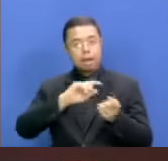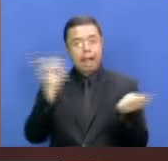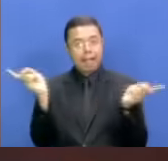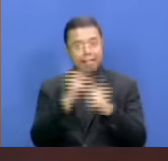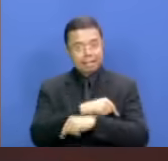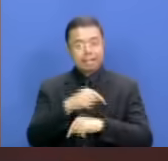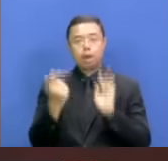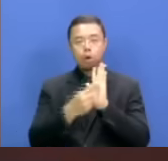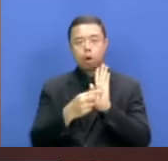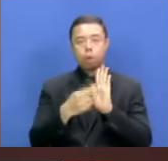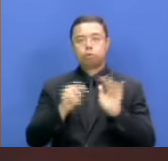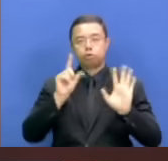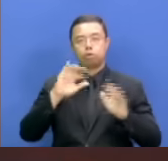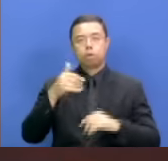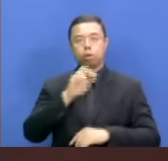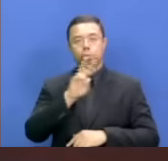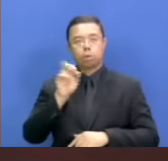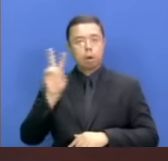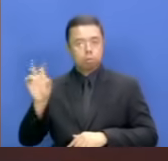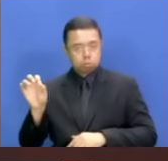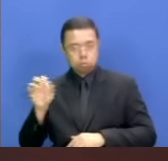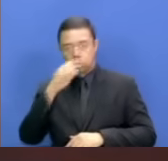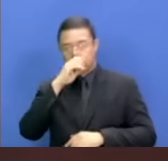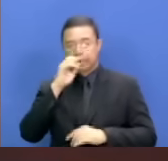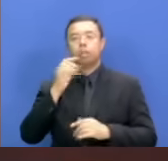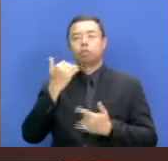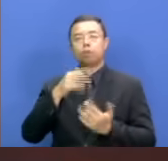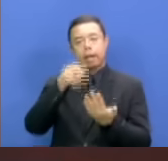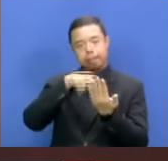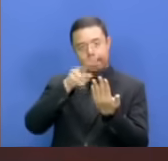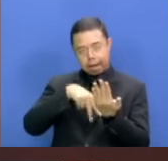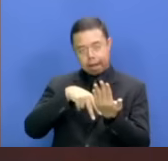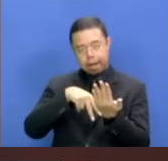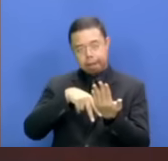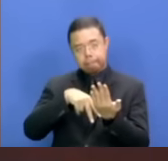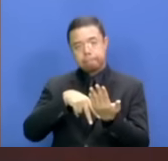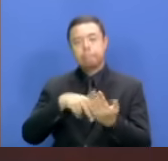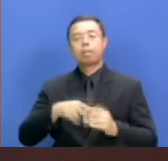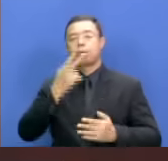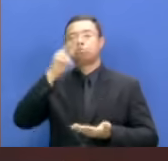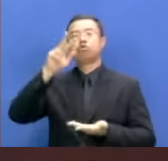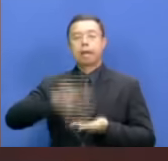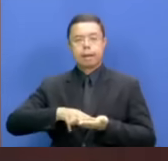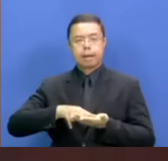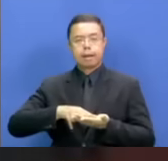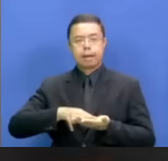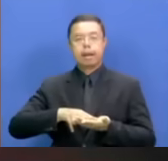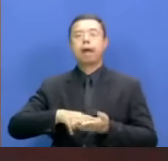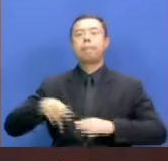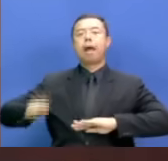terakhir dengan undang-undang nomor 7 tahun 2020 dan seterusnya dianggap dibacakan Amar putusan